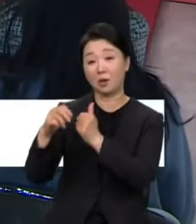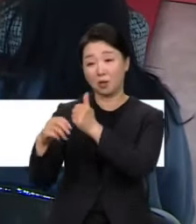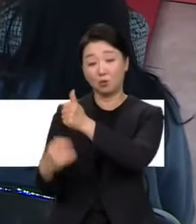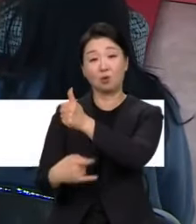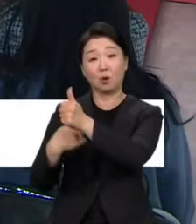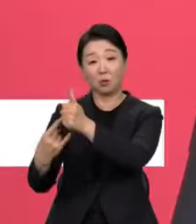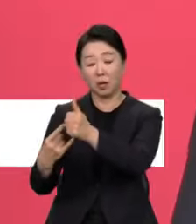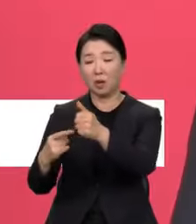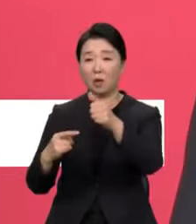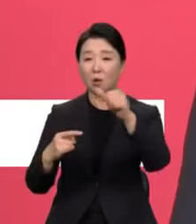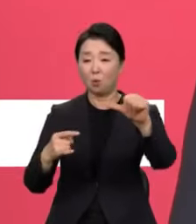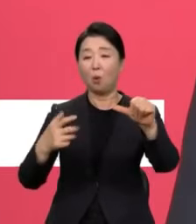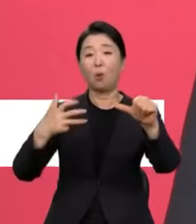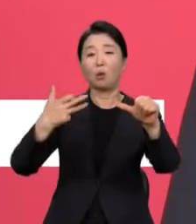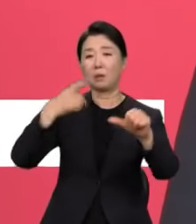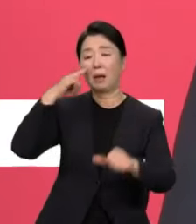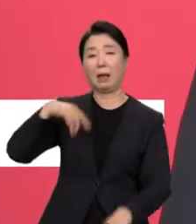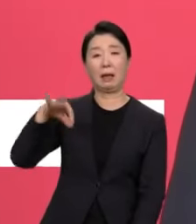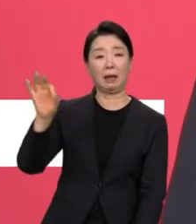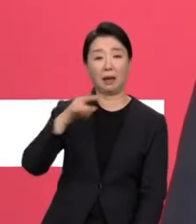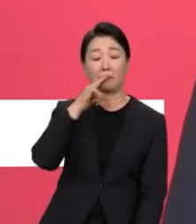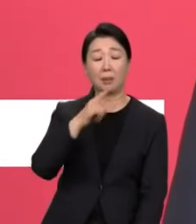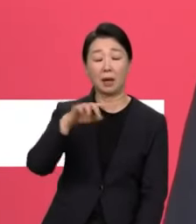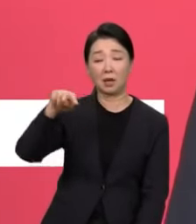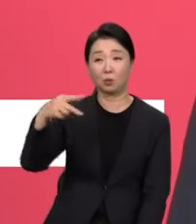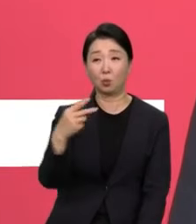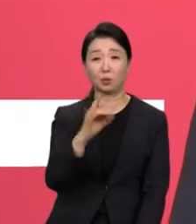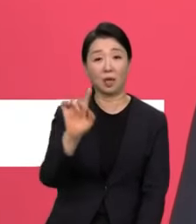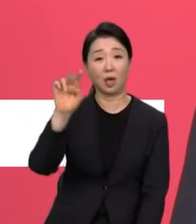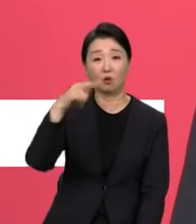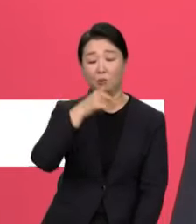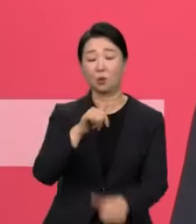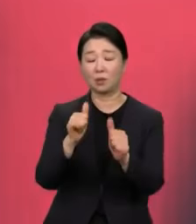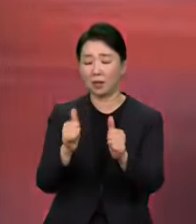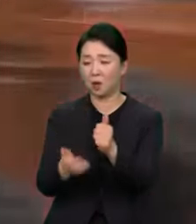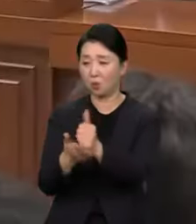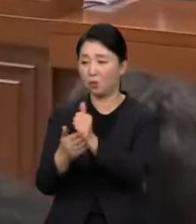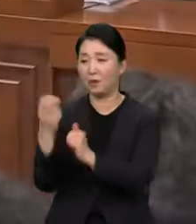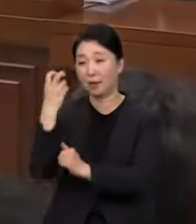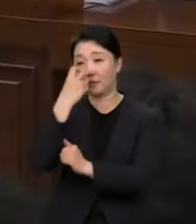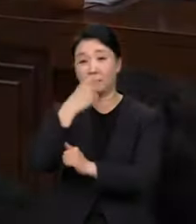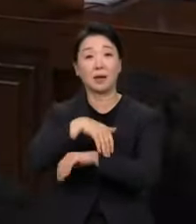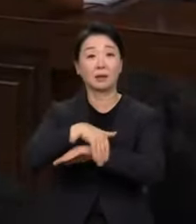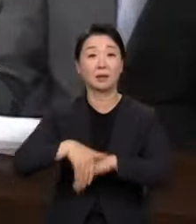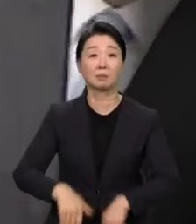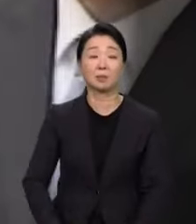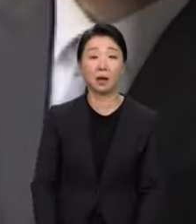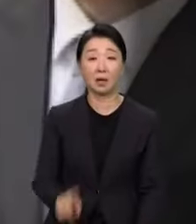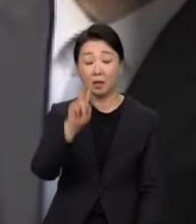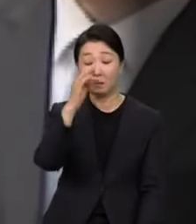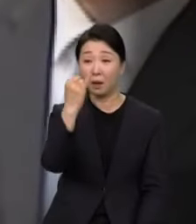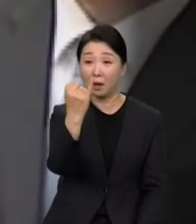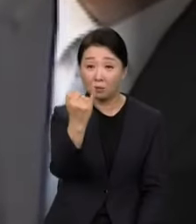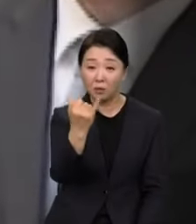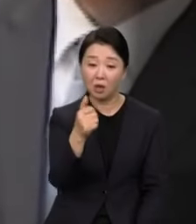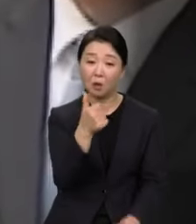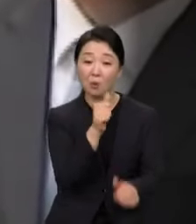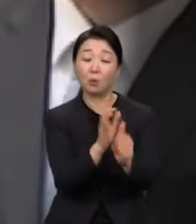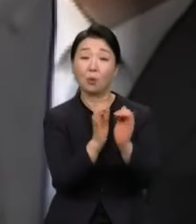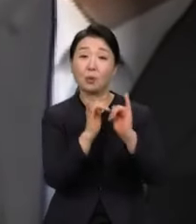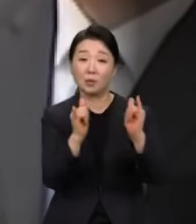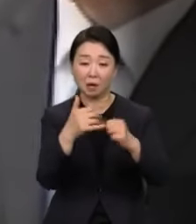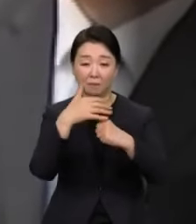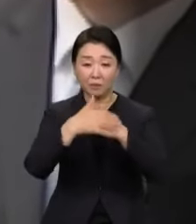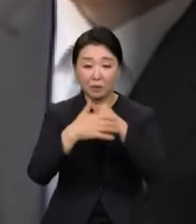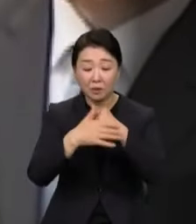폄하 발언으로 논란이 된 도태우 변호사의 공천을 재심사한다고 밝혔습니다. 박근혜 전 대통령의 변호인으로 대구 중남구